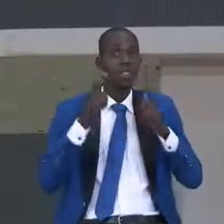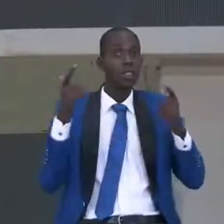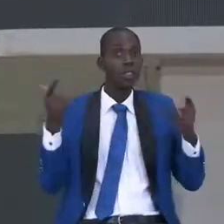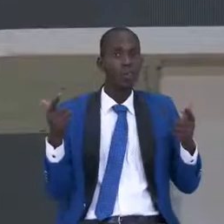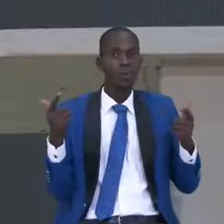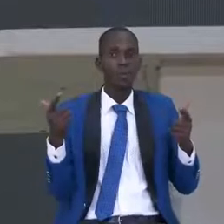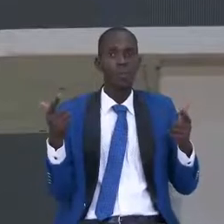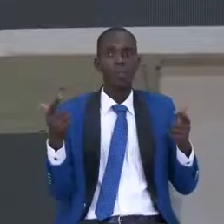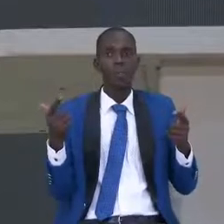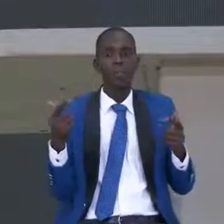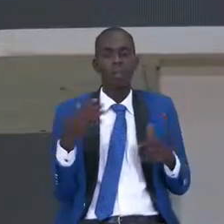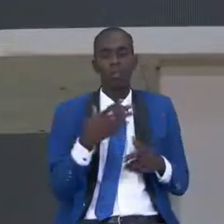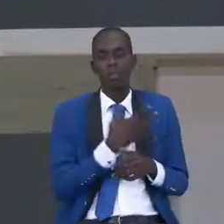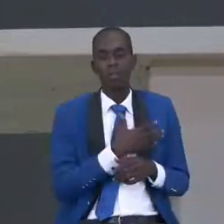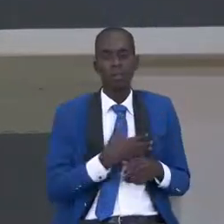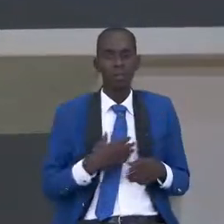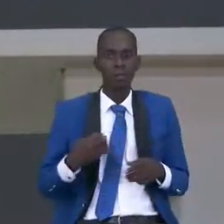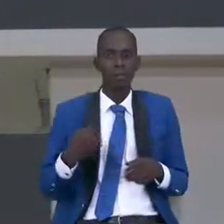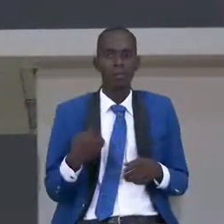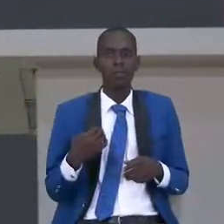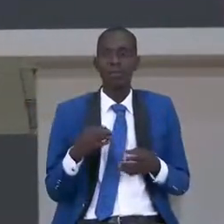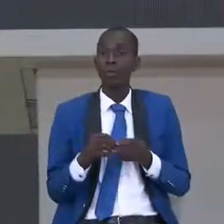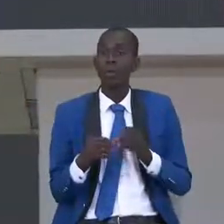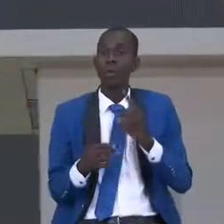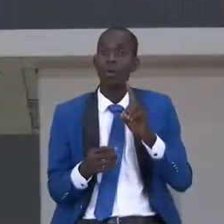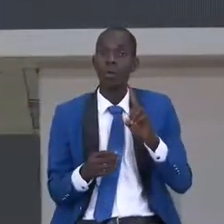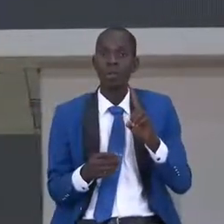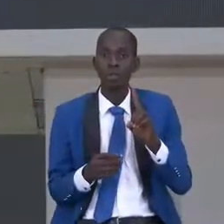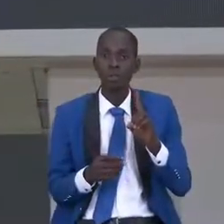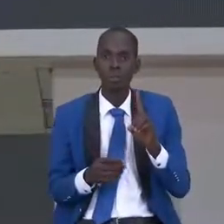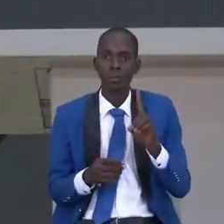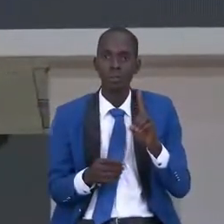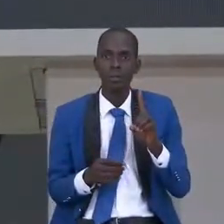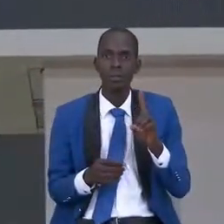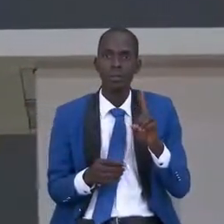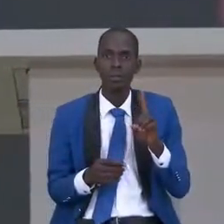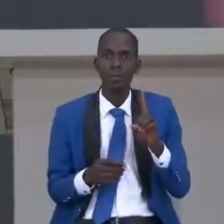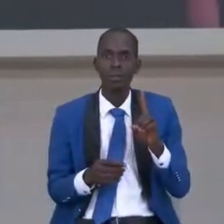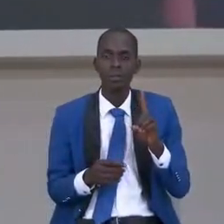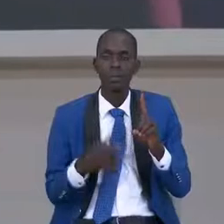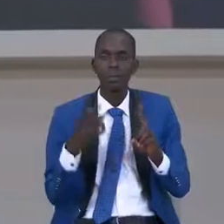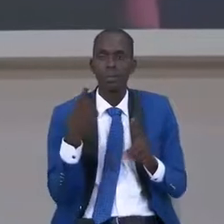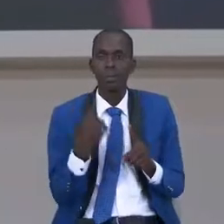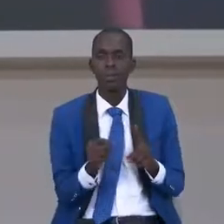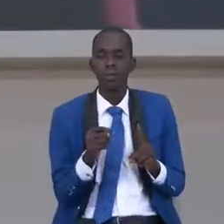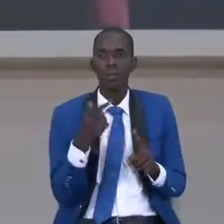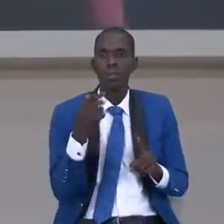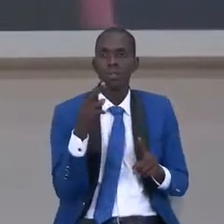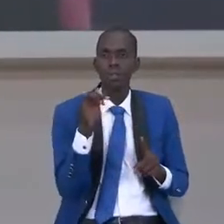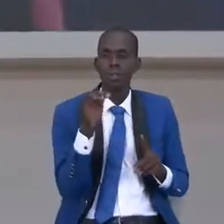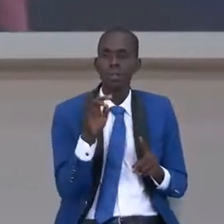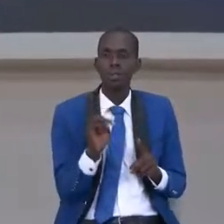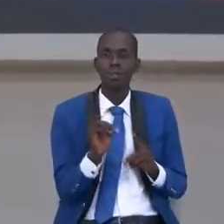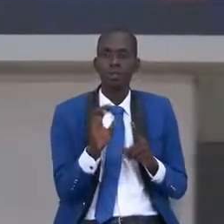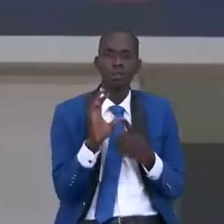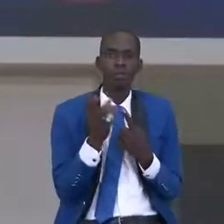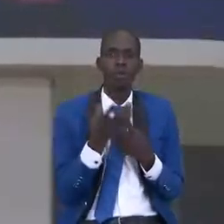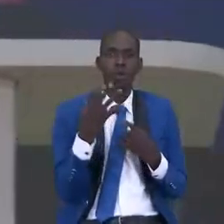de la convoitise dans l'incrédulité. Premier élément, la triste condition des vies